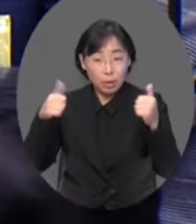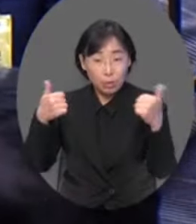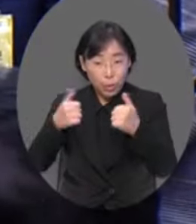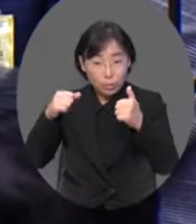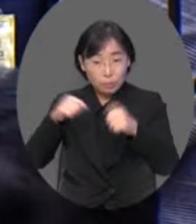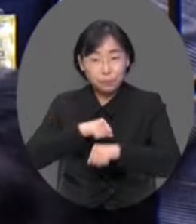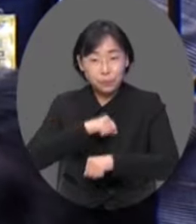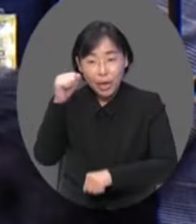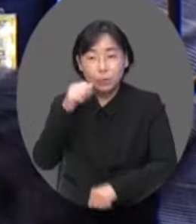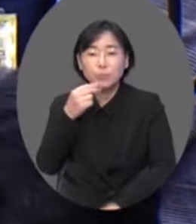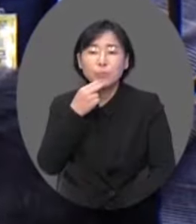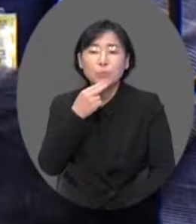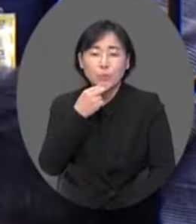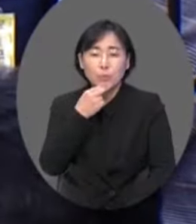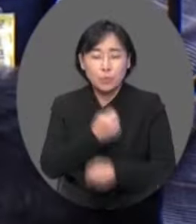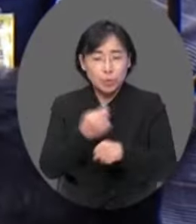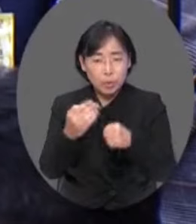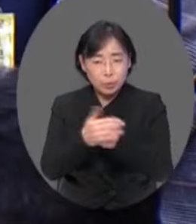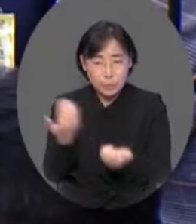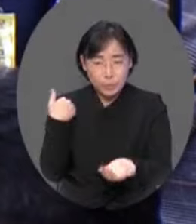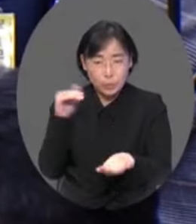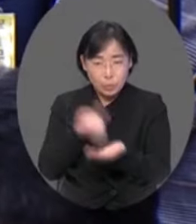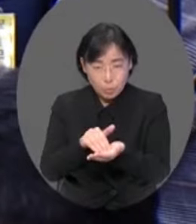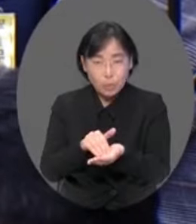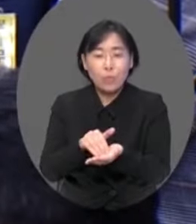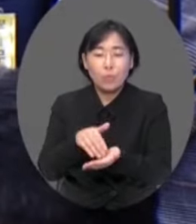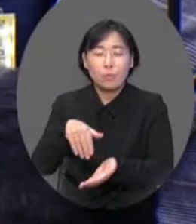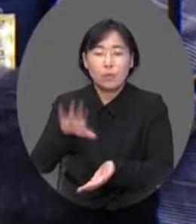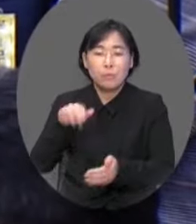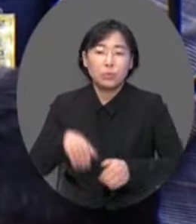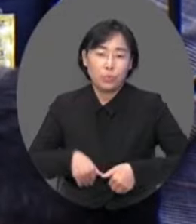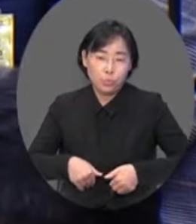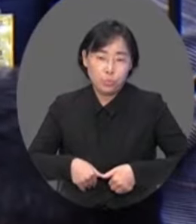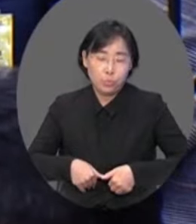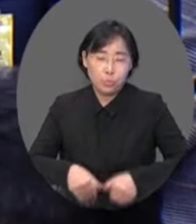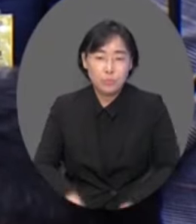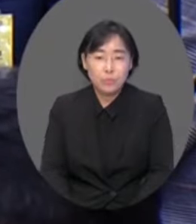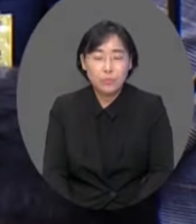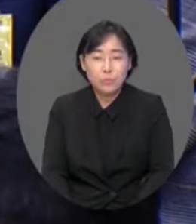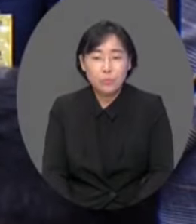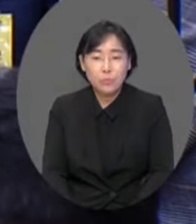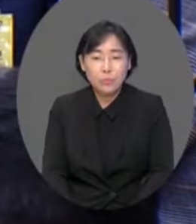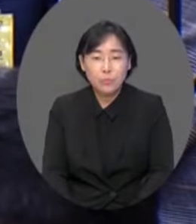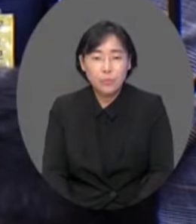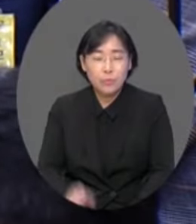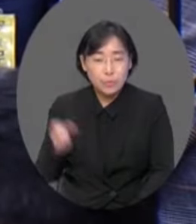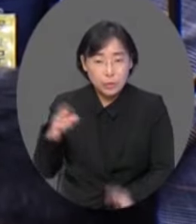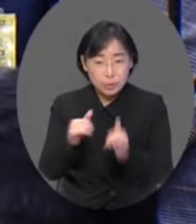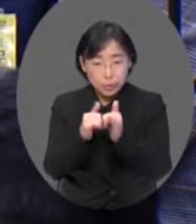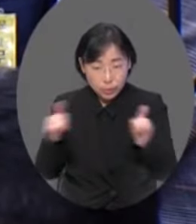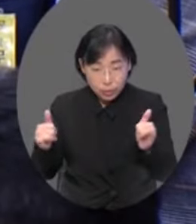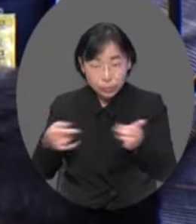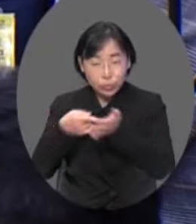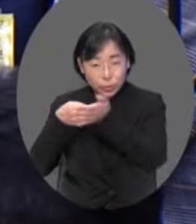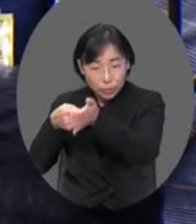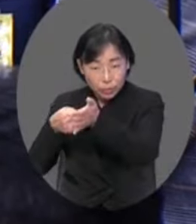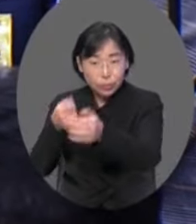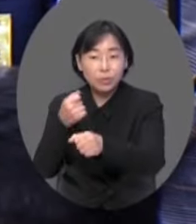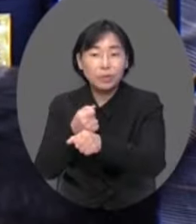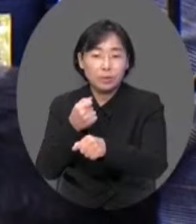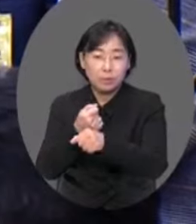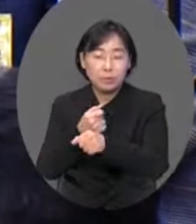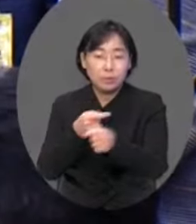즉시 원대 복귀해야 합니다. 동시에 행안부의 정원 감사 요청해서 받아야 합니다. 과방위의